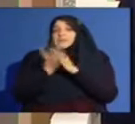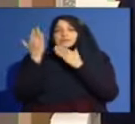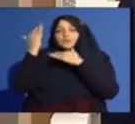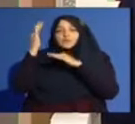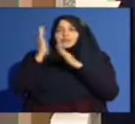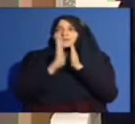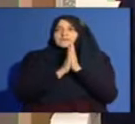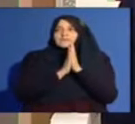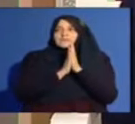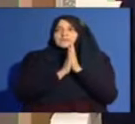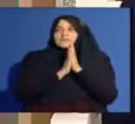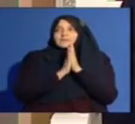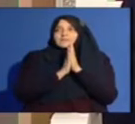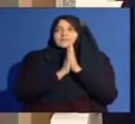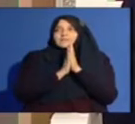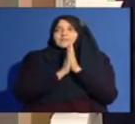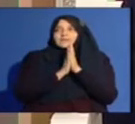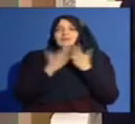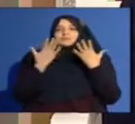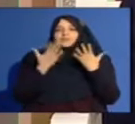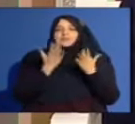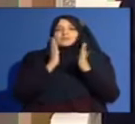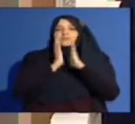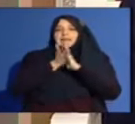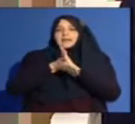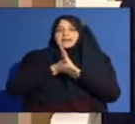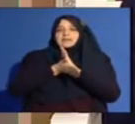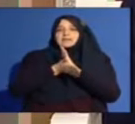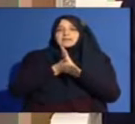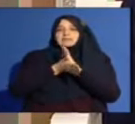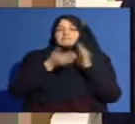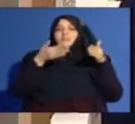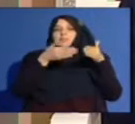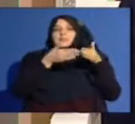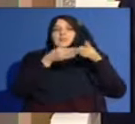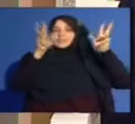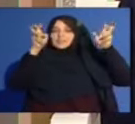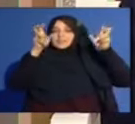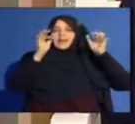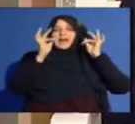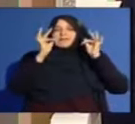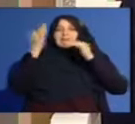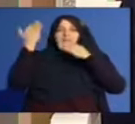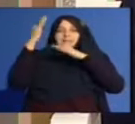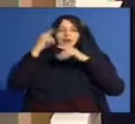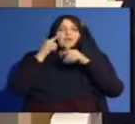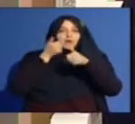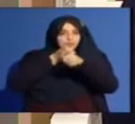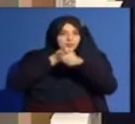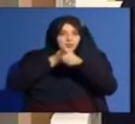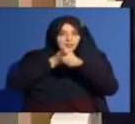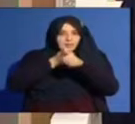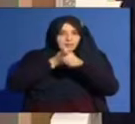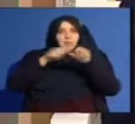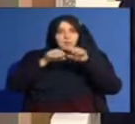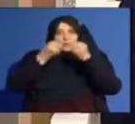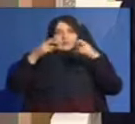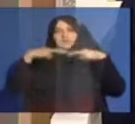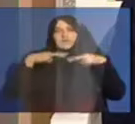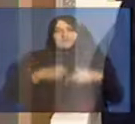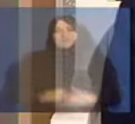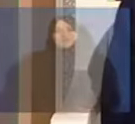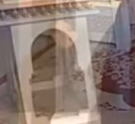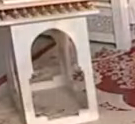الأجنبية، يرافقنا من خلال هذا البرنامج ركن قضايا الجالية. تابعوا معنا ونعود إلى